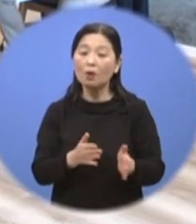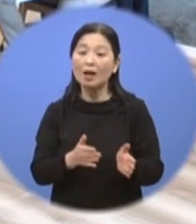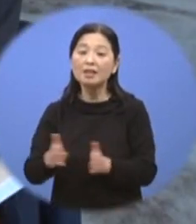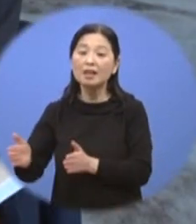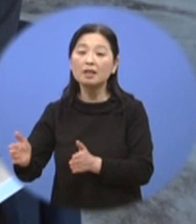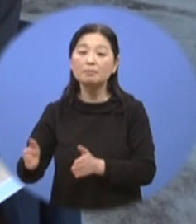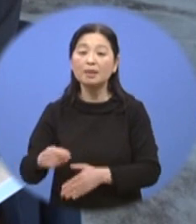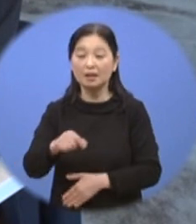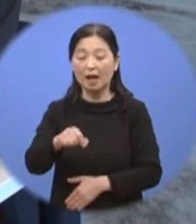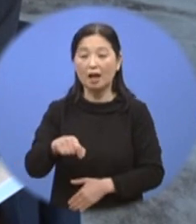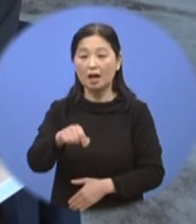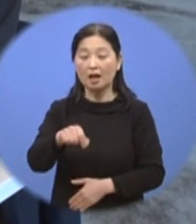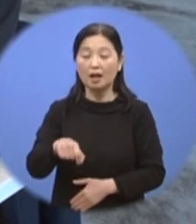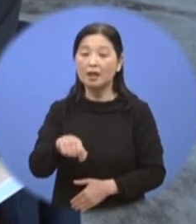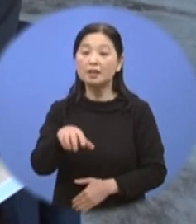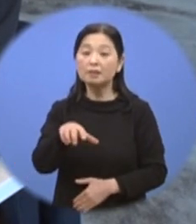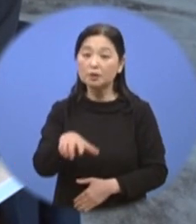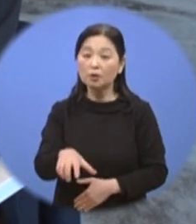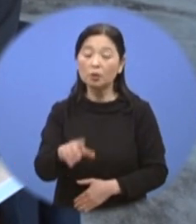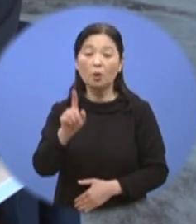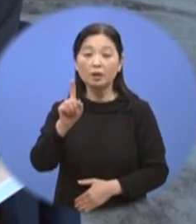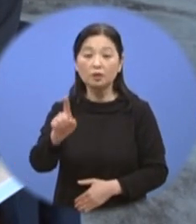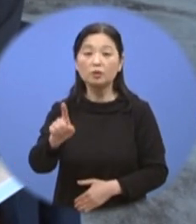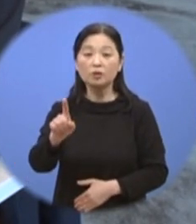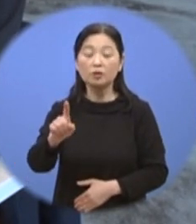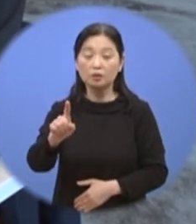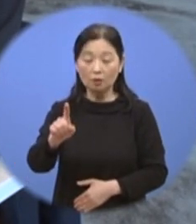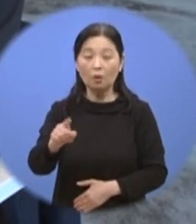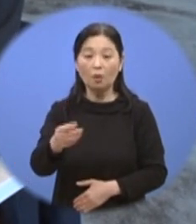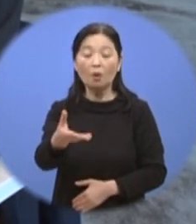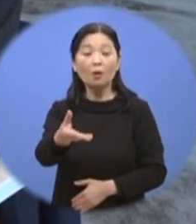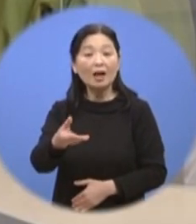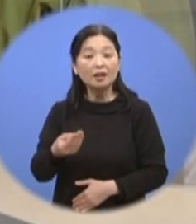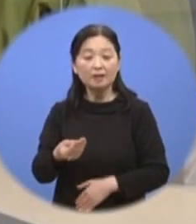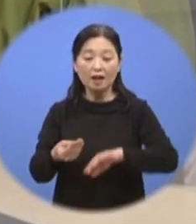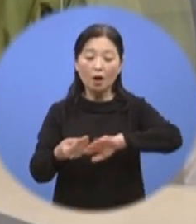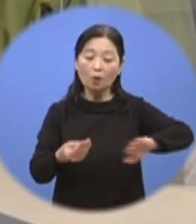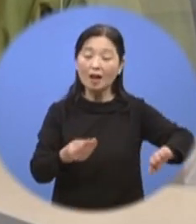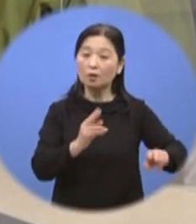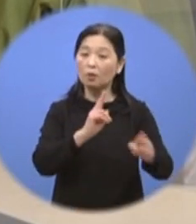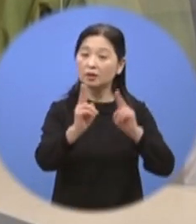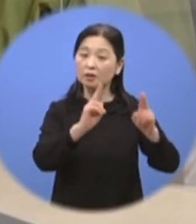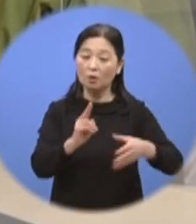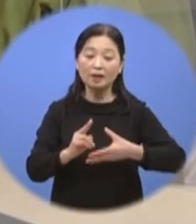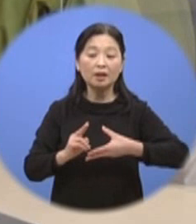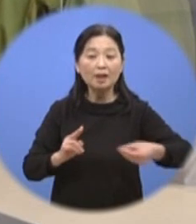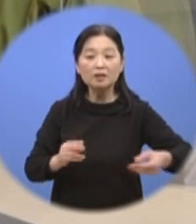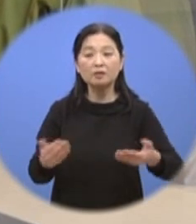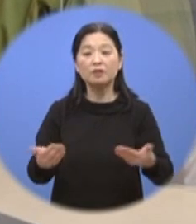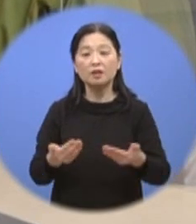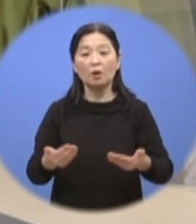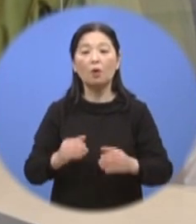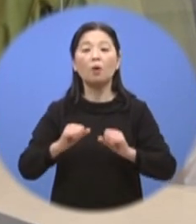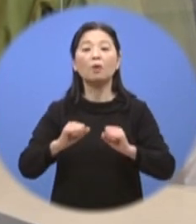第二 IT ビジネスオフィスの一角を借り受け他の企業などに貸し出す事業を展開しています。